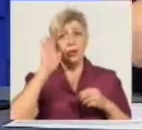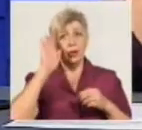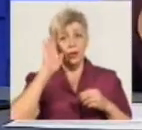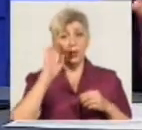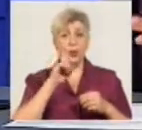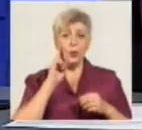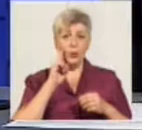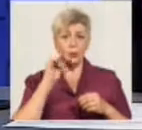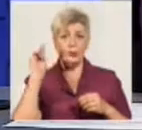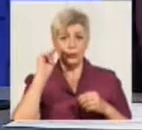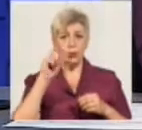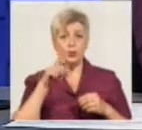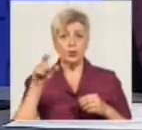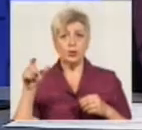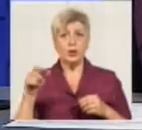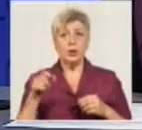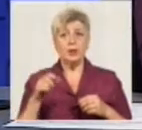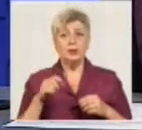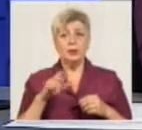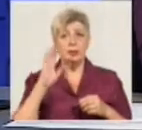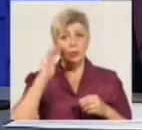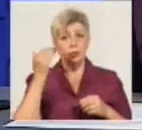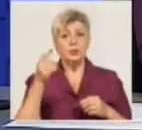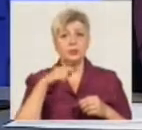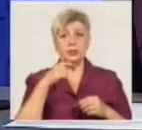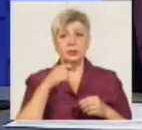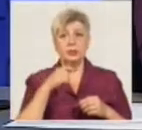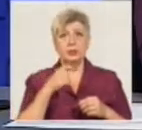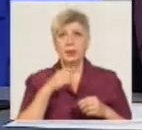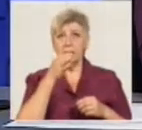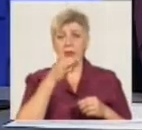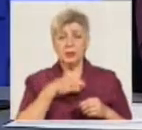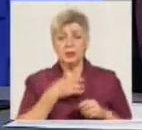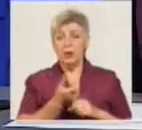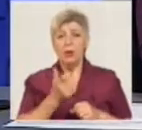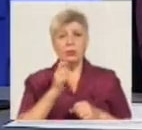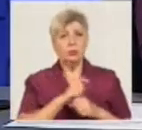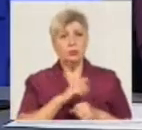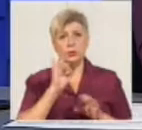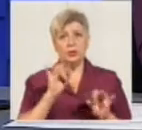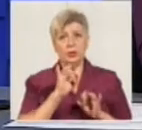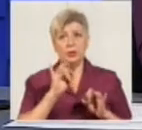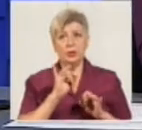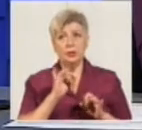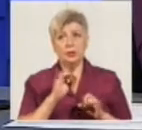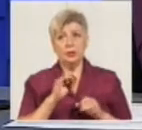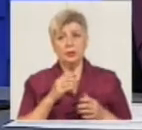вони слухають, можуть ставити питання. І він сказав, ви знаєте, дуже цікаво, коли не просто кажуть, от в